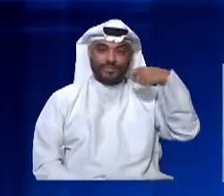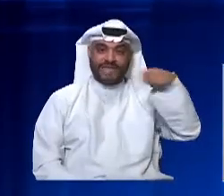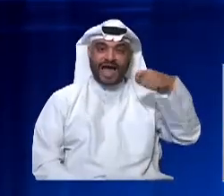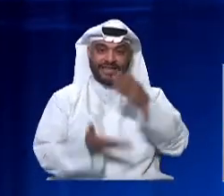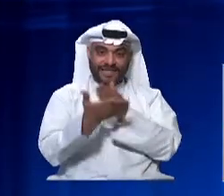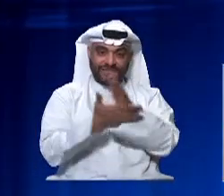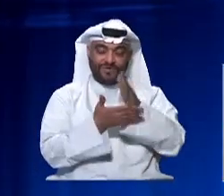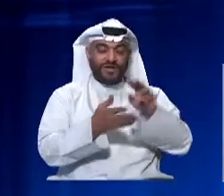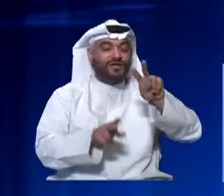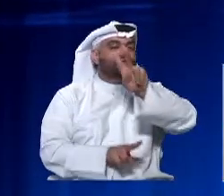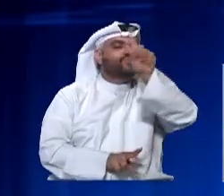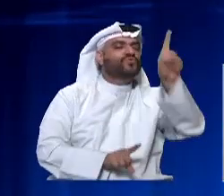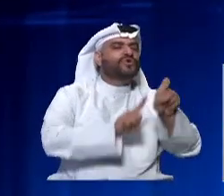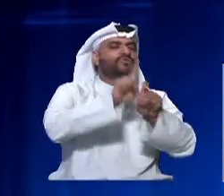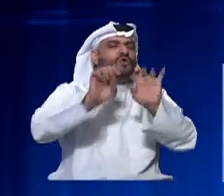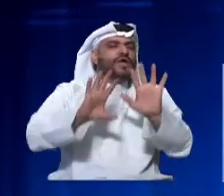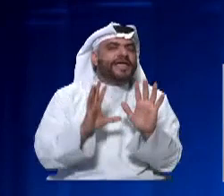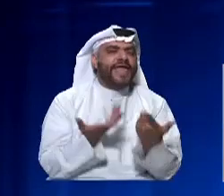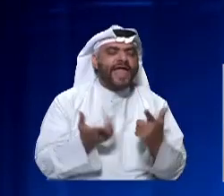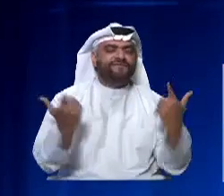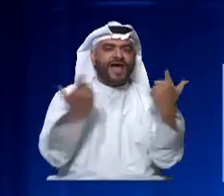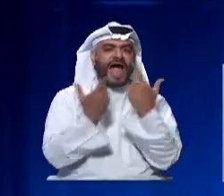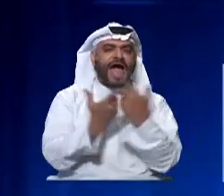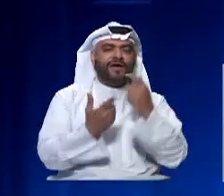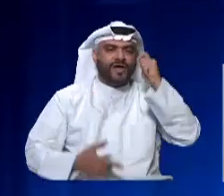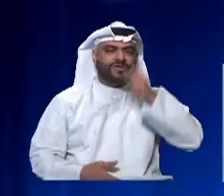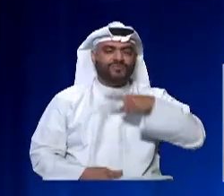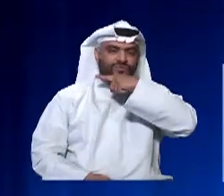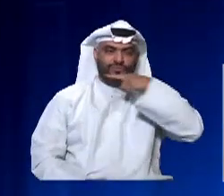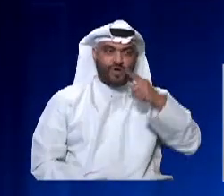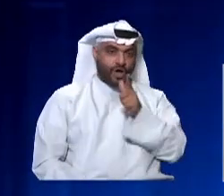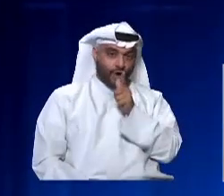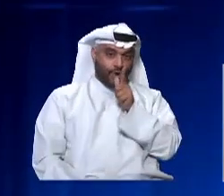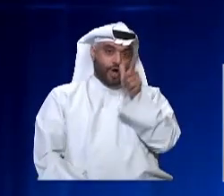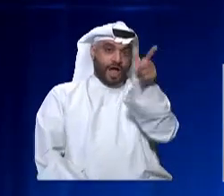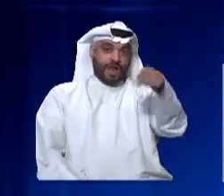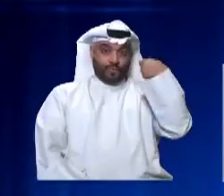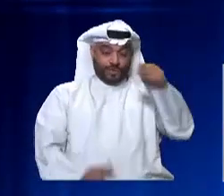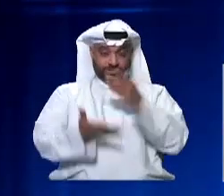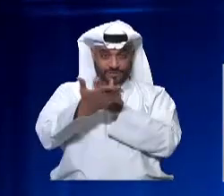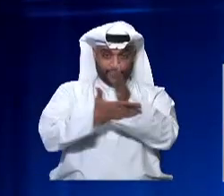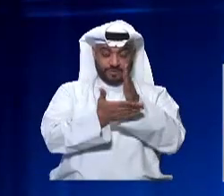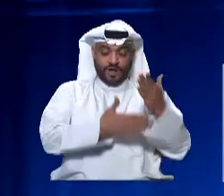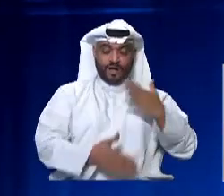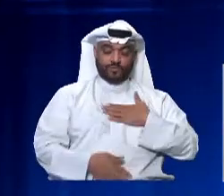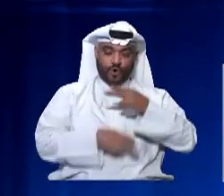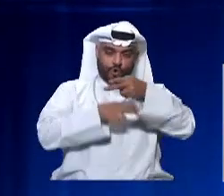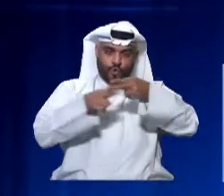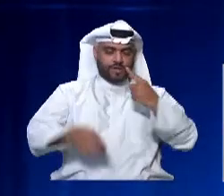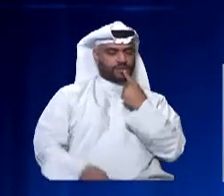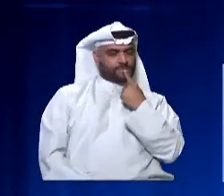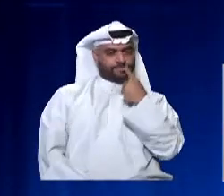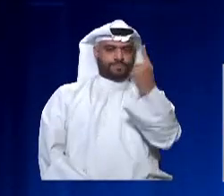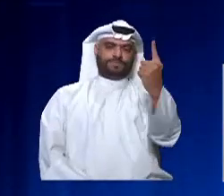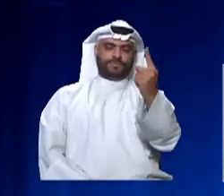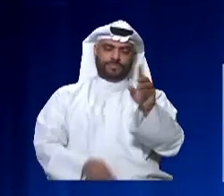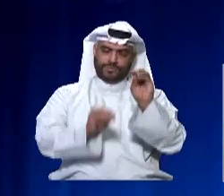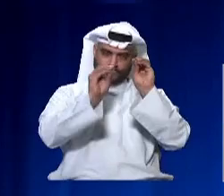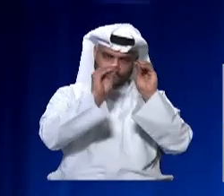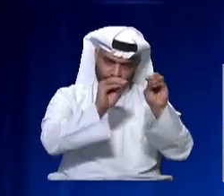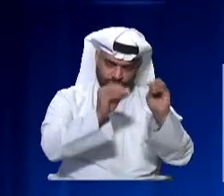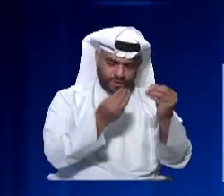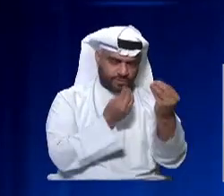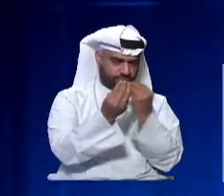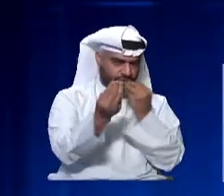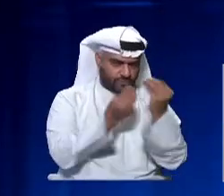بحث تطورات الأزمة في أوكرانيا. وأكد وزير الخارجية على موقف دولة الكويت حيال هذه الأزمة،